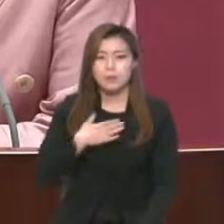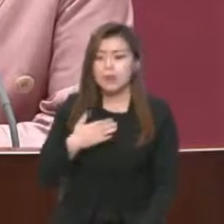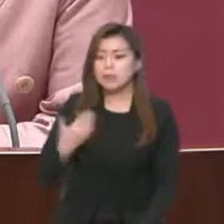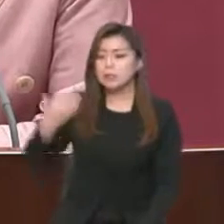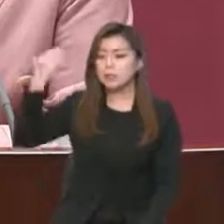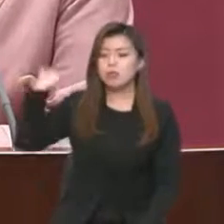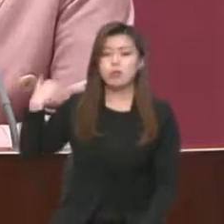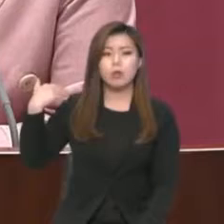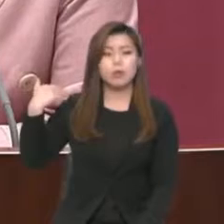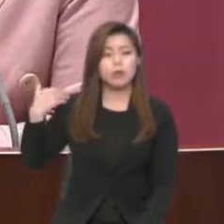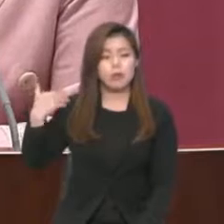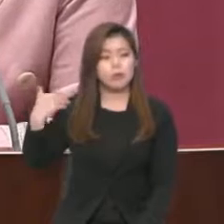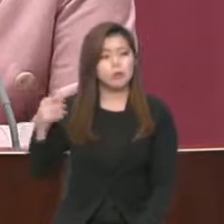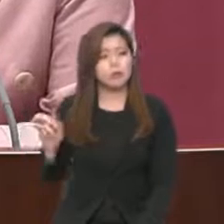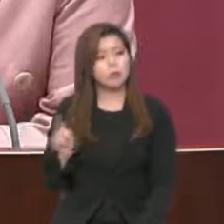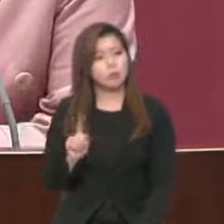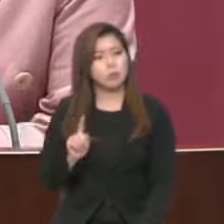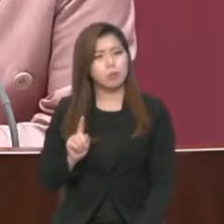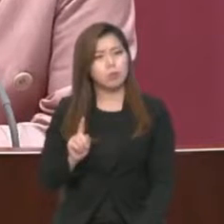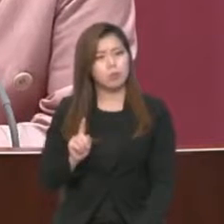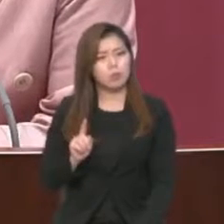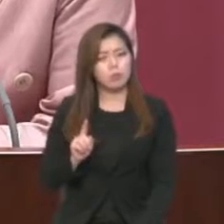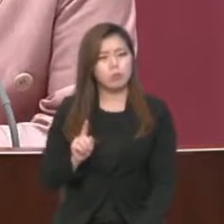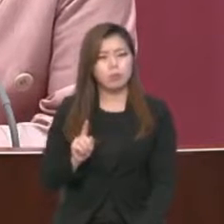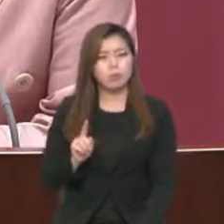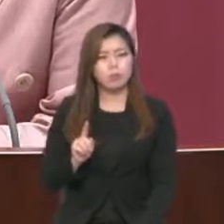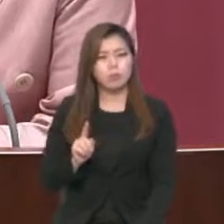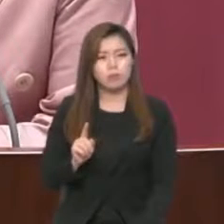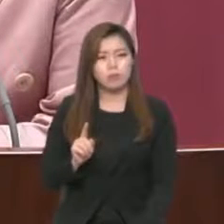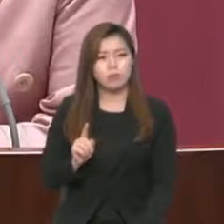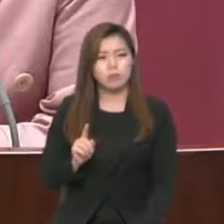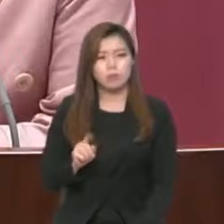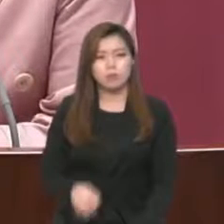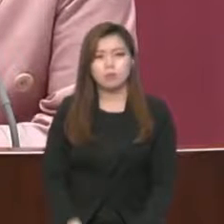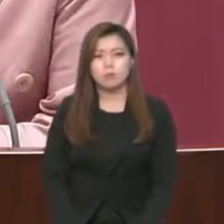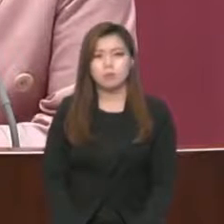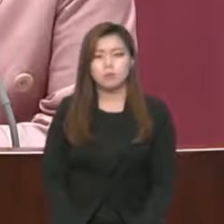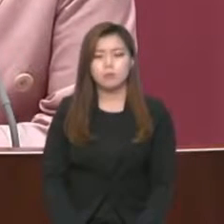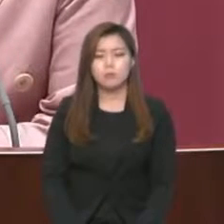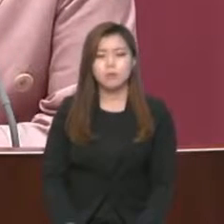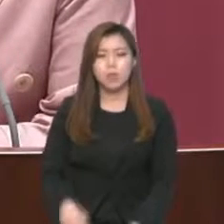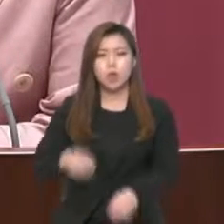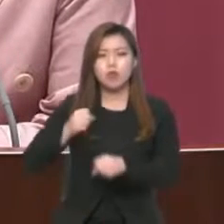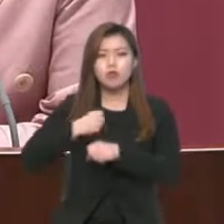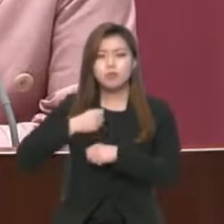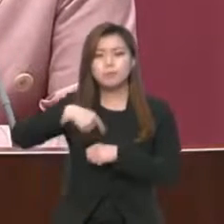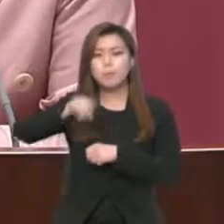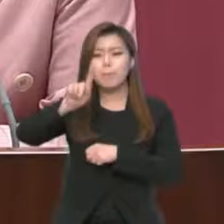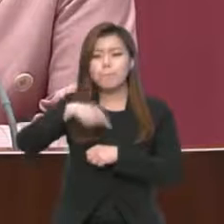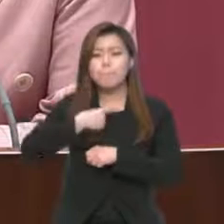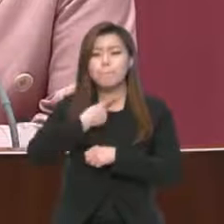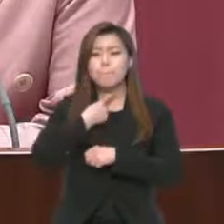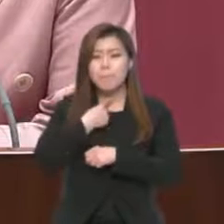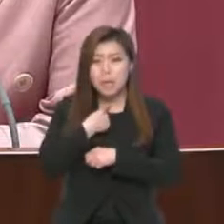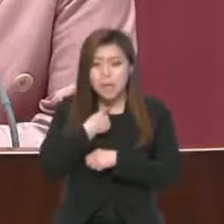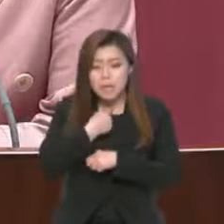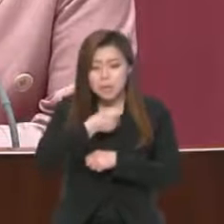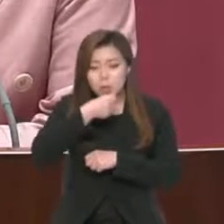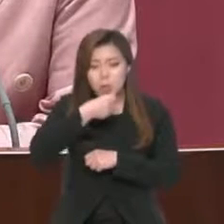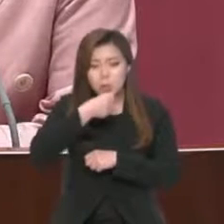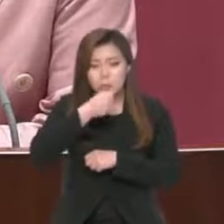사병 어떤 그 카투샤에 그 군대를 다녀왔던 카투샤 병의 인터뷰 내용을